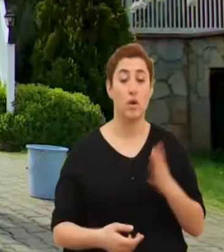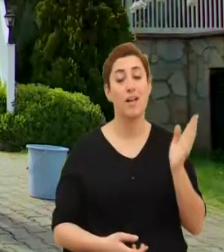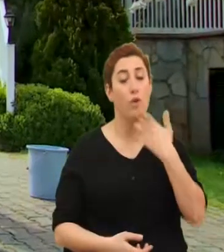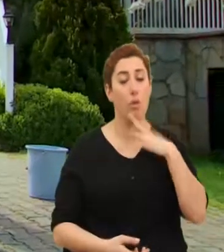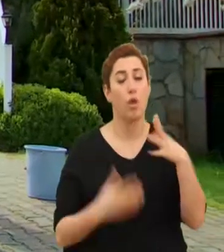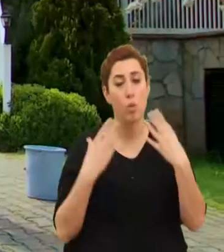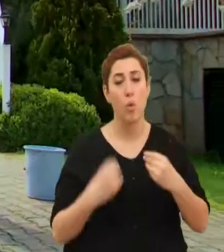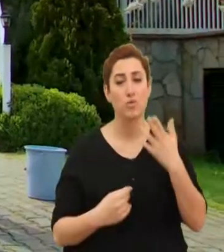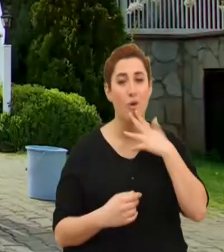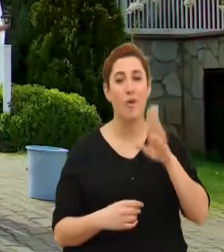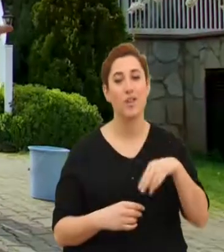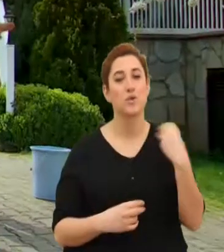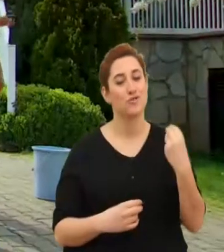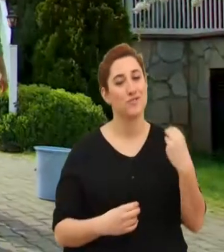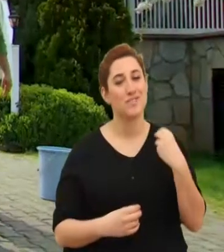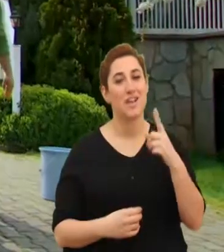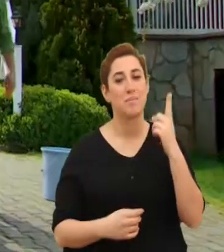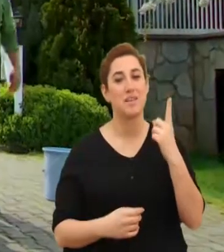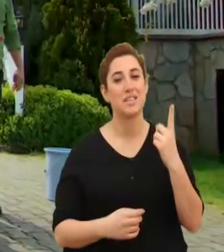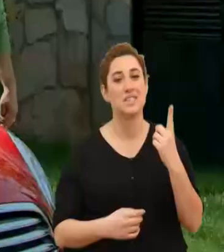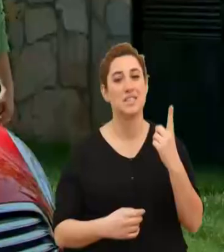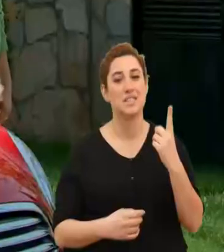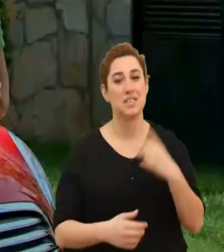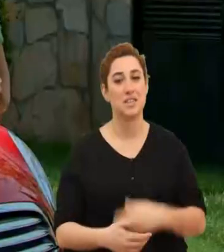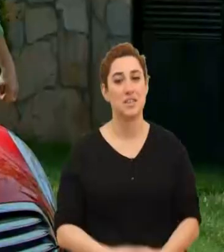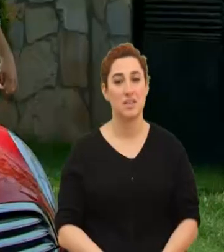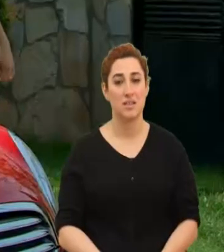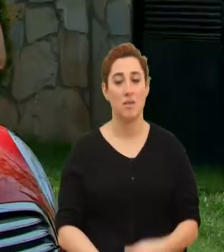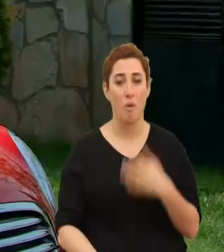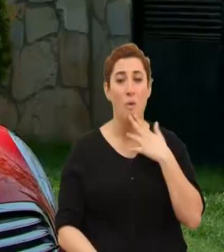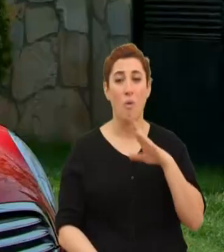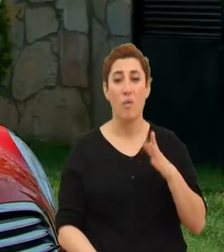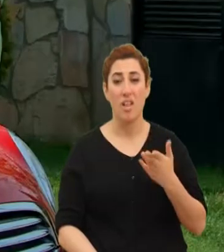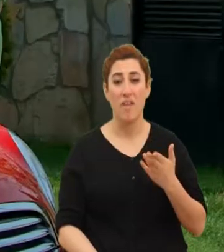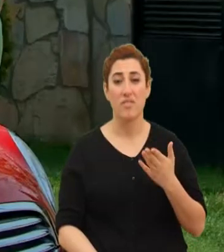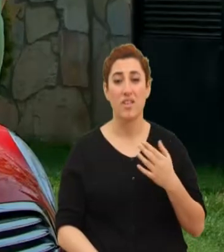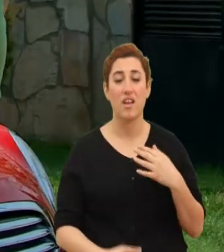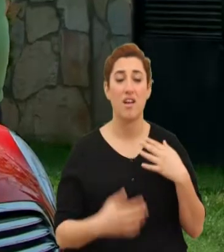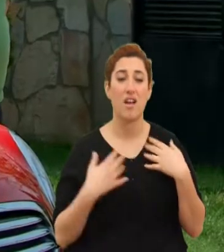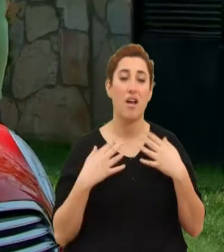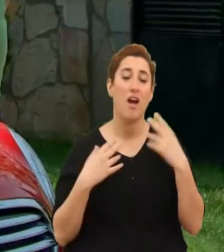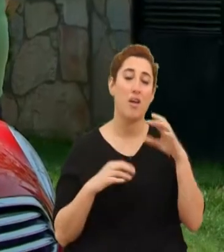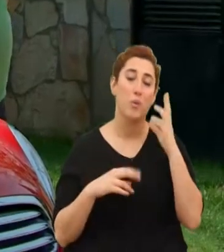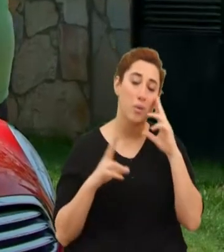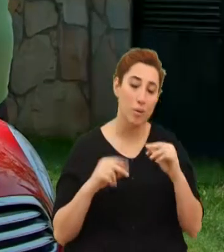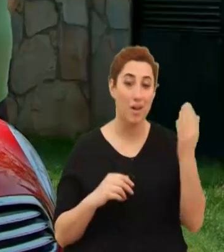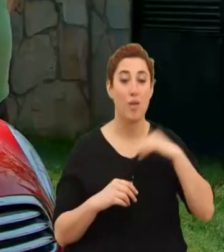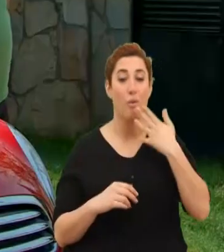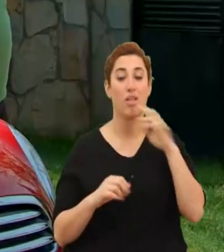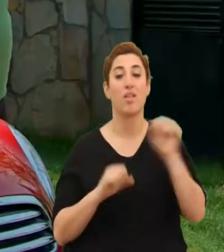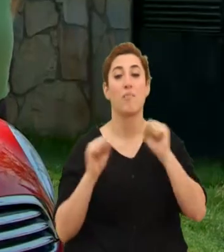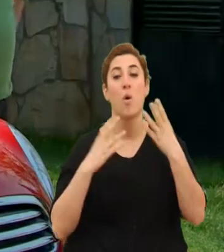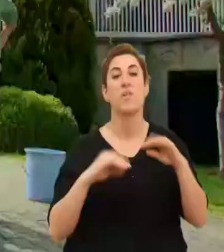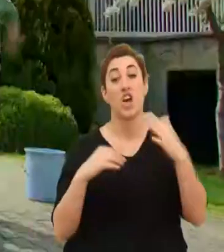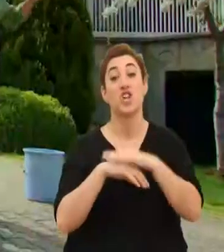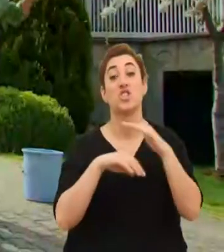Hadi öğlen olsa öğlen şöyle güzelce bir... Öğlen de rehavet çöküyor adama. Öğlen de yıkanmaz